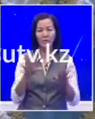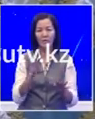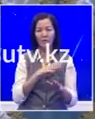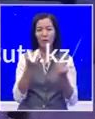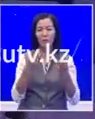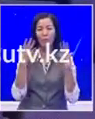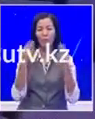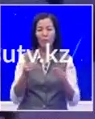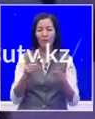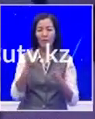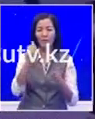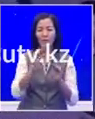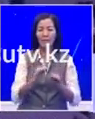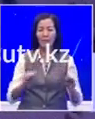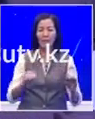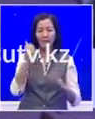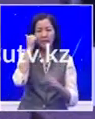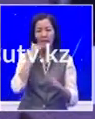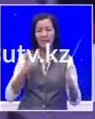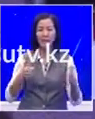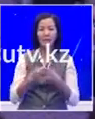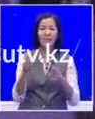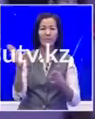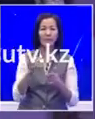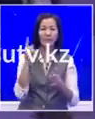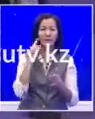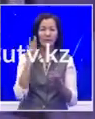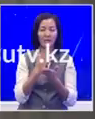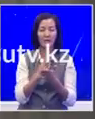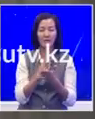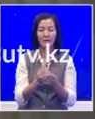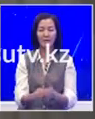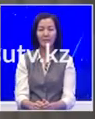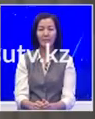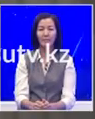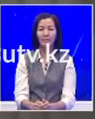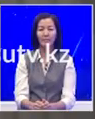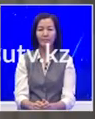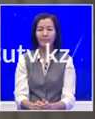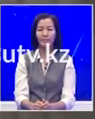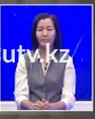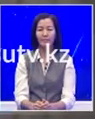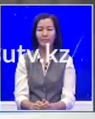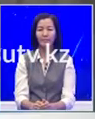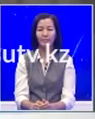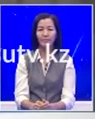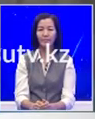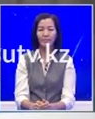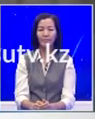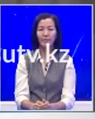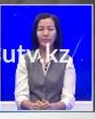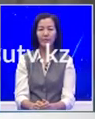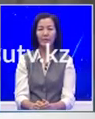күнге еңкеген кәріден еңбектеген балаға дейін құлақ тұрып тыңдайтын күйге айналған. Сонда амандығыға жүзілі болғандай